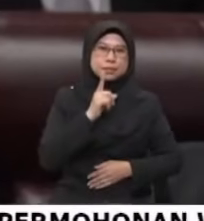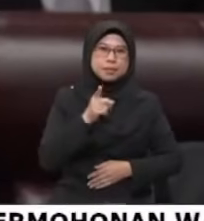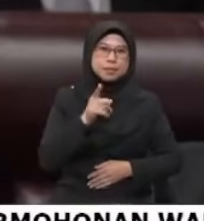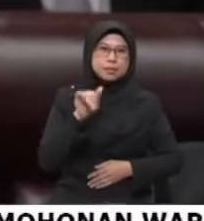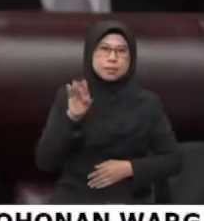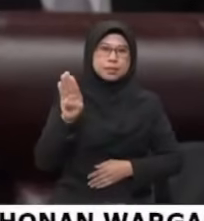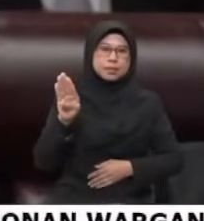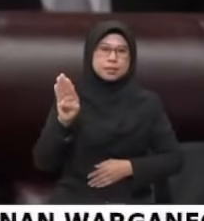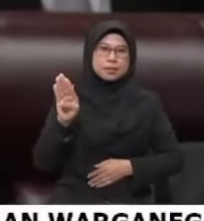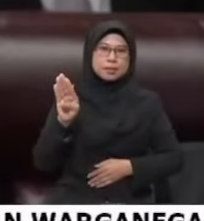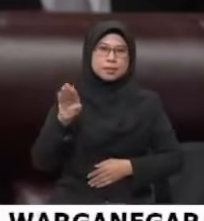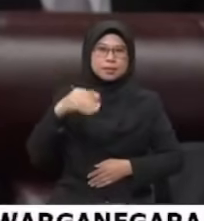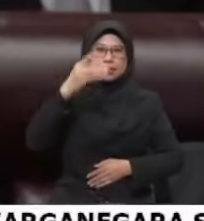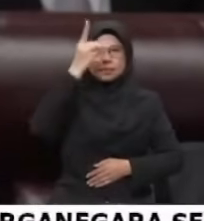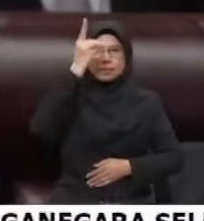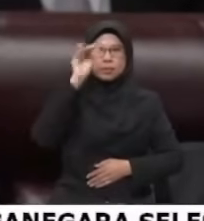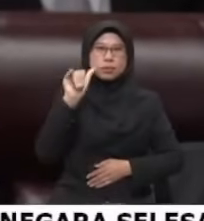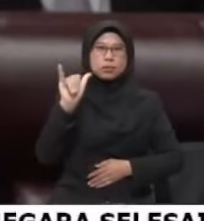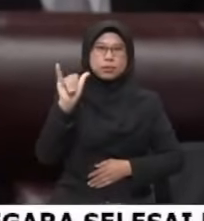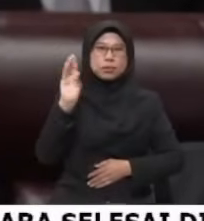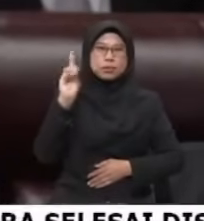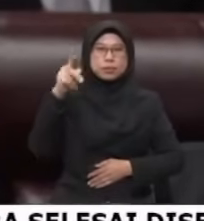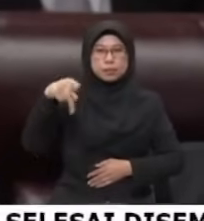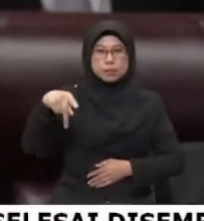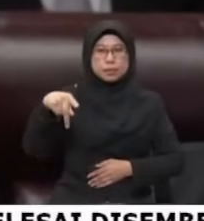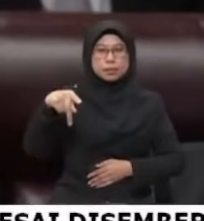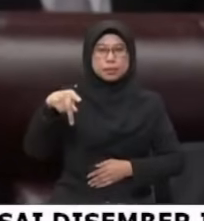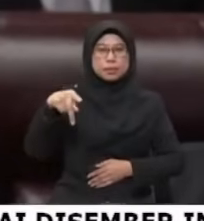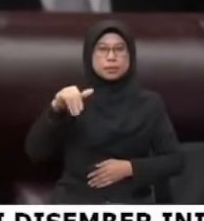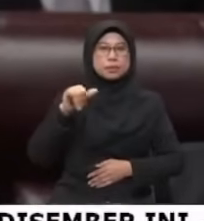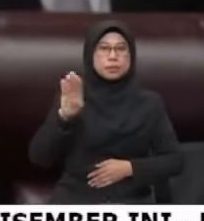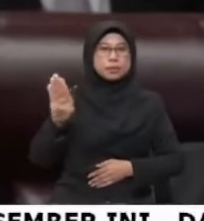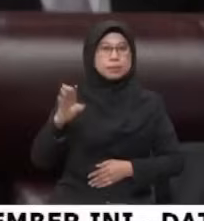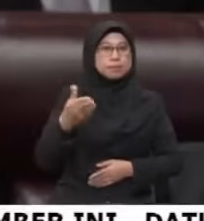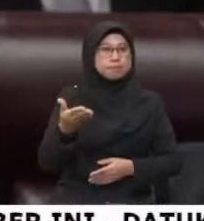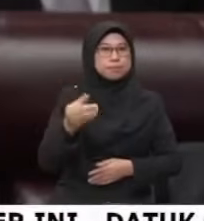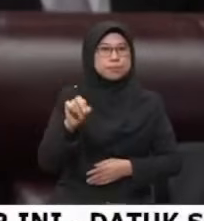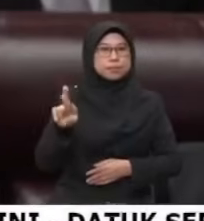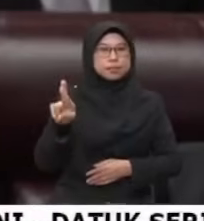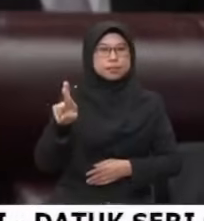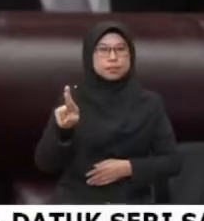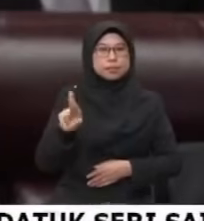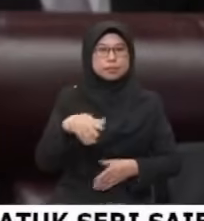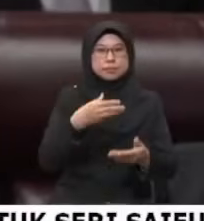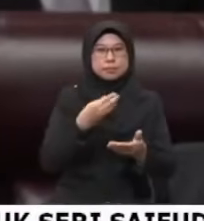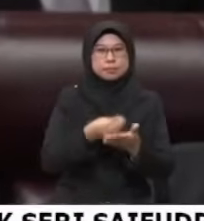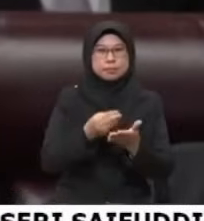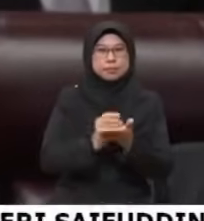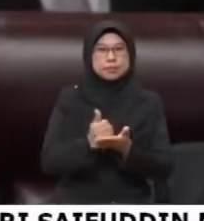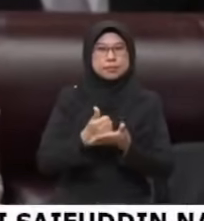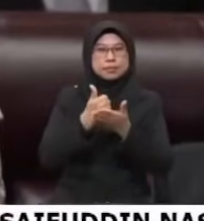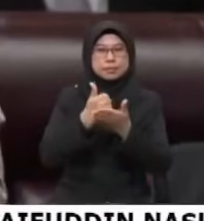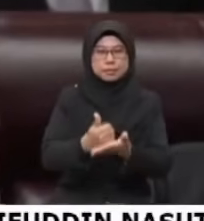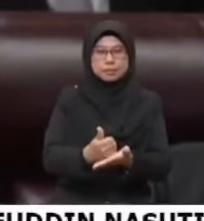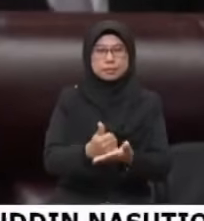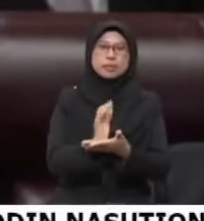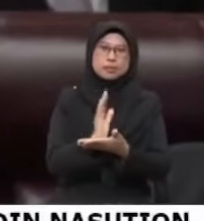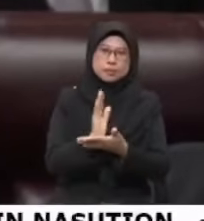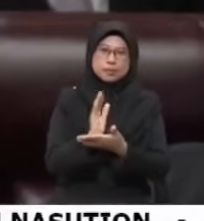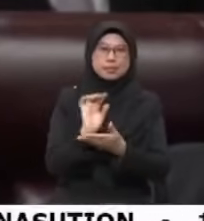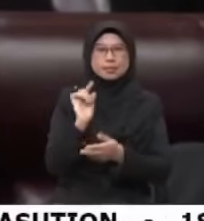yang berhormat datuk yang di-pertua dan juga yang berhormat Senator bantuan kewangan JKM ni bersifat